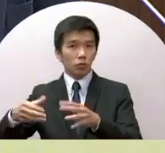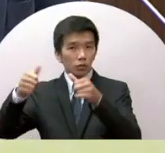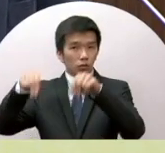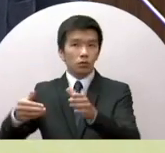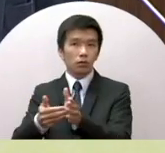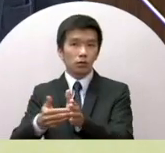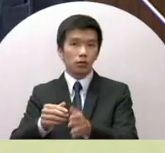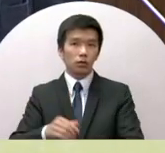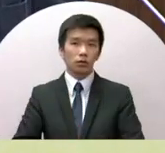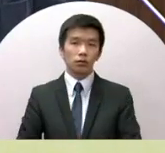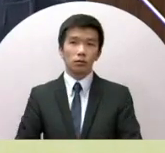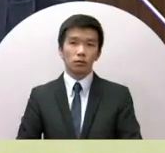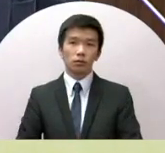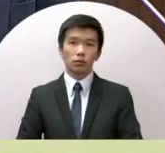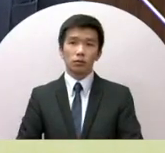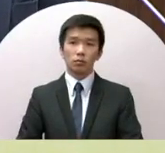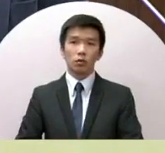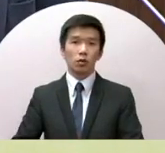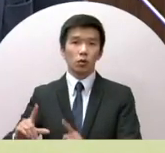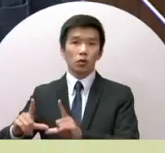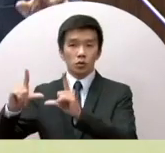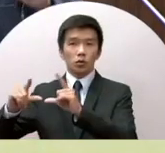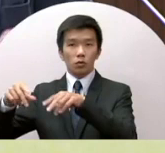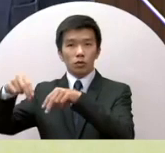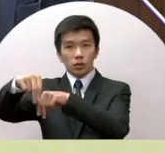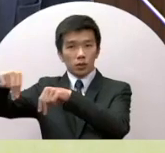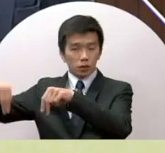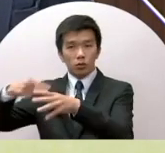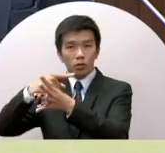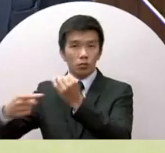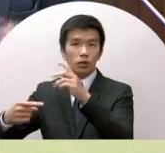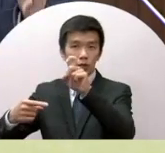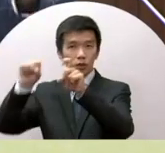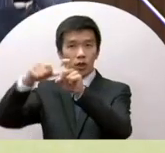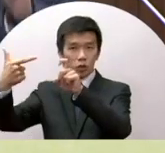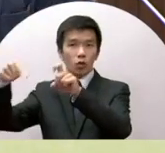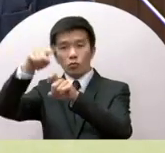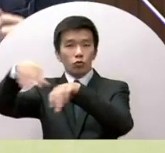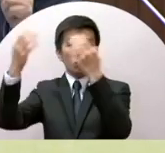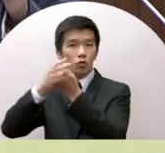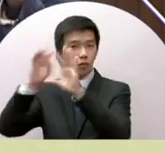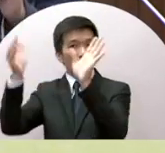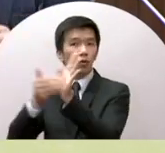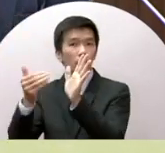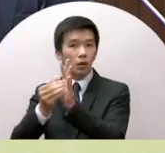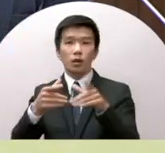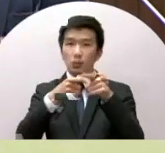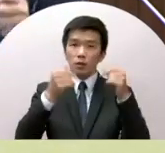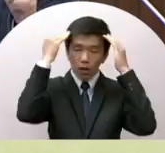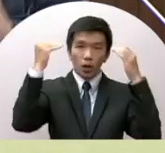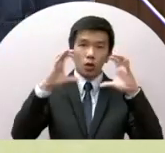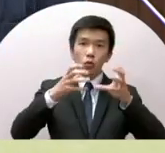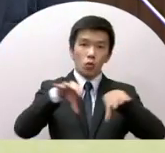这个东协10+6已经签署发表声明，日韩都跟进，整个太平洋岛